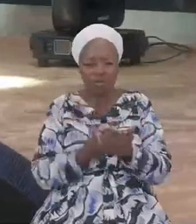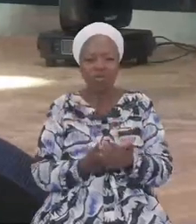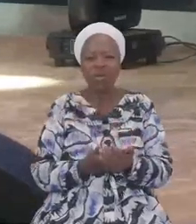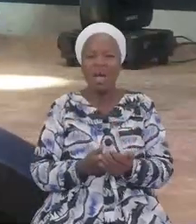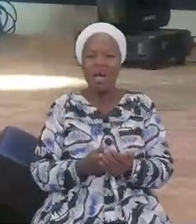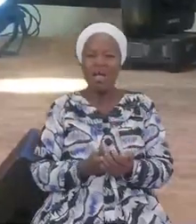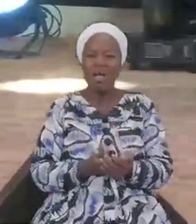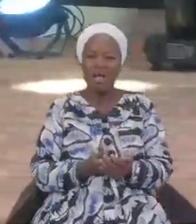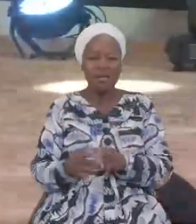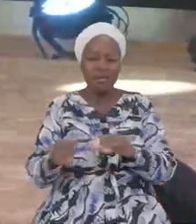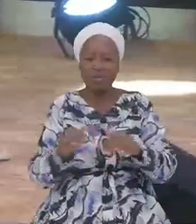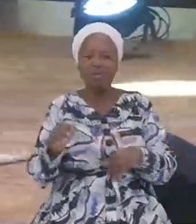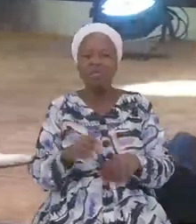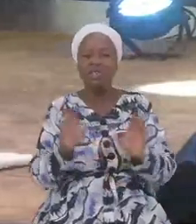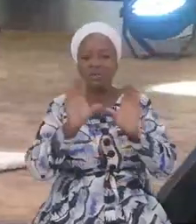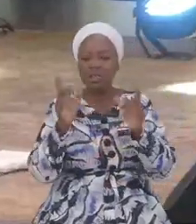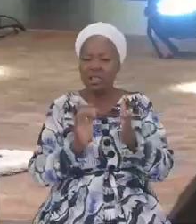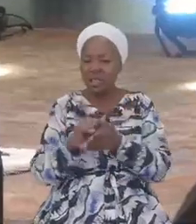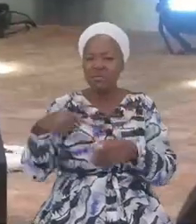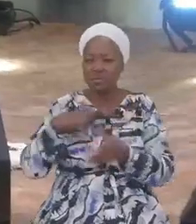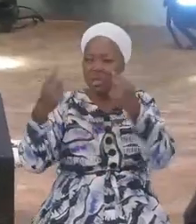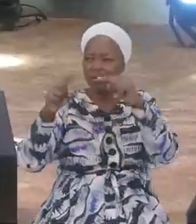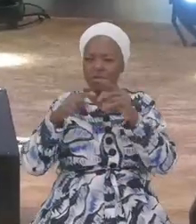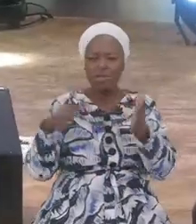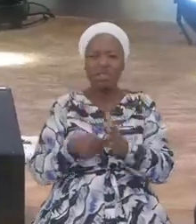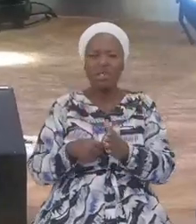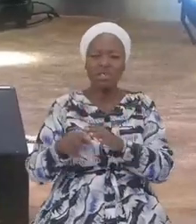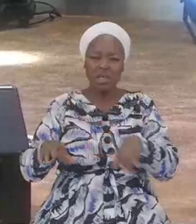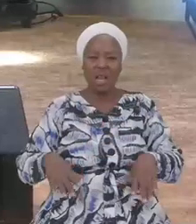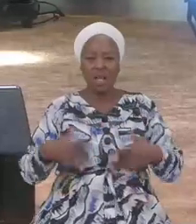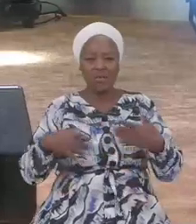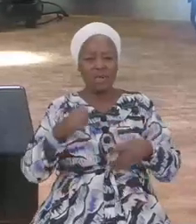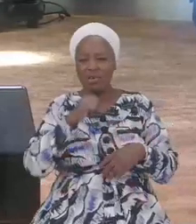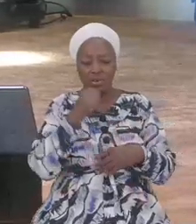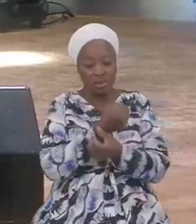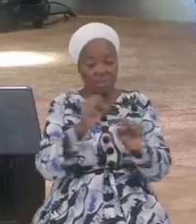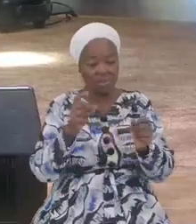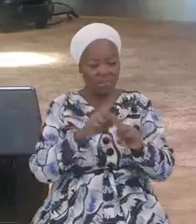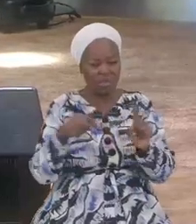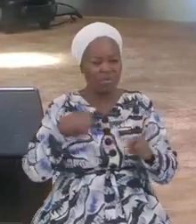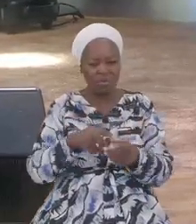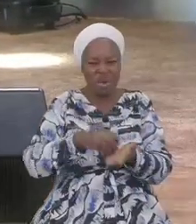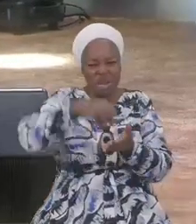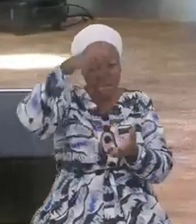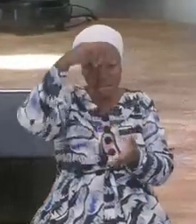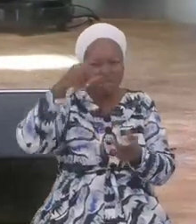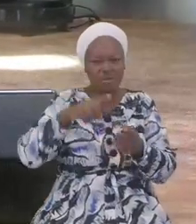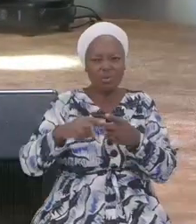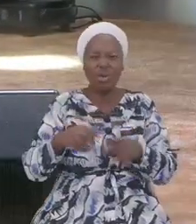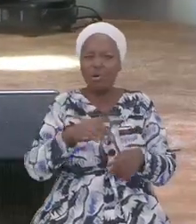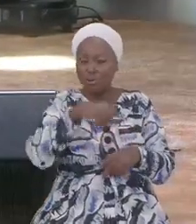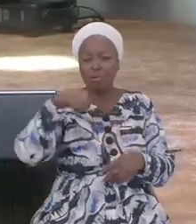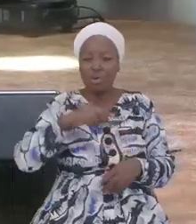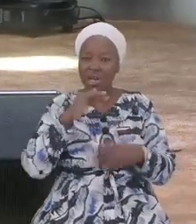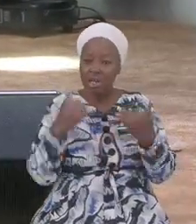de distinction, parce que nous sommes venus dans ce monde. Et nous n'étions pas sauvés, nous avons appris à faire le bien selon ce